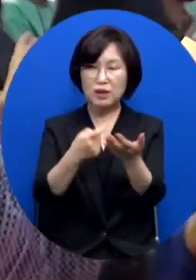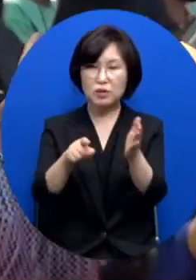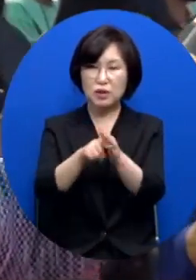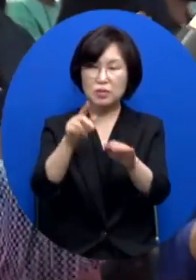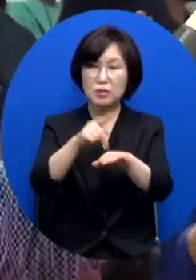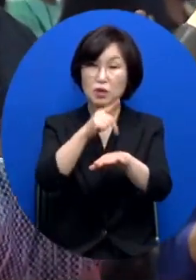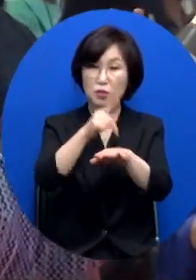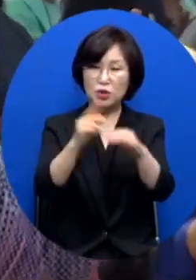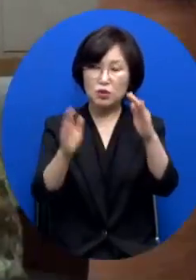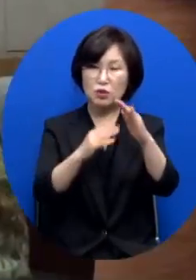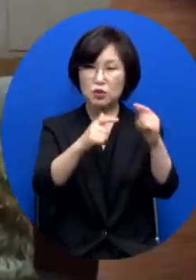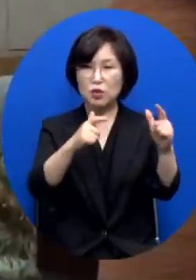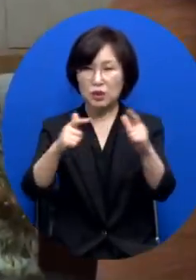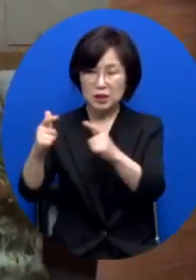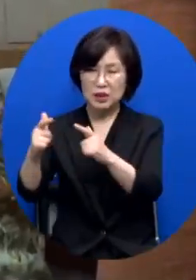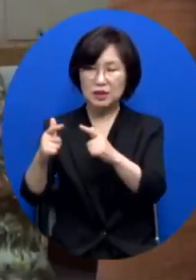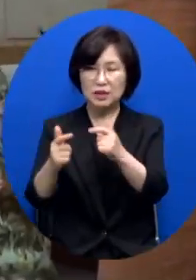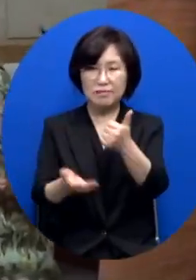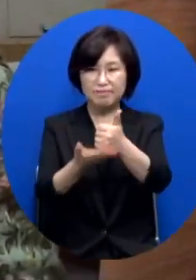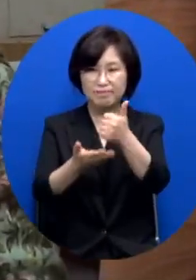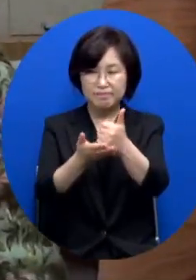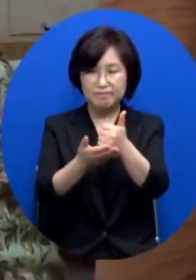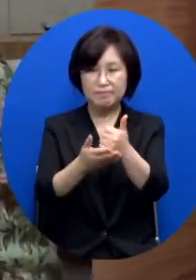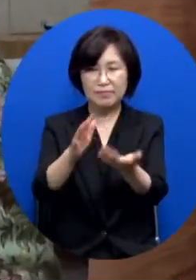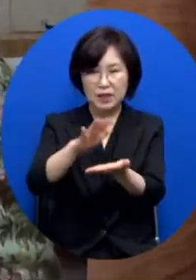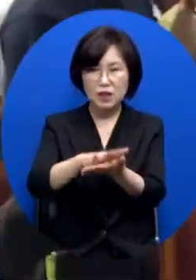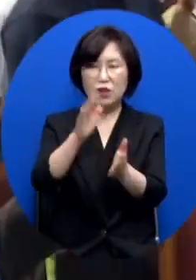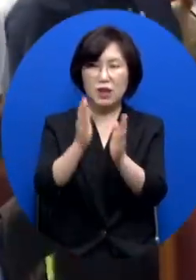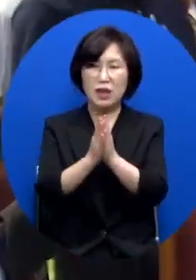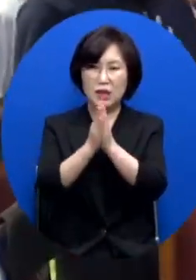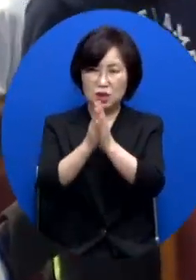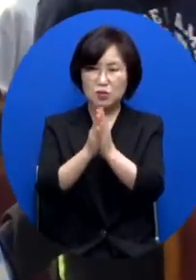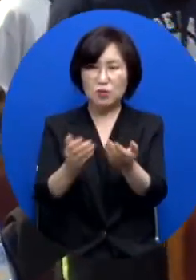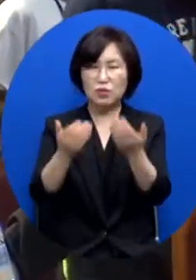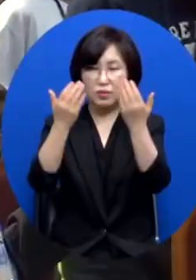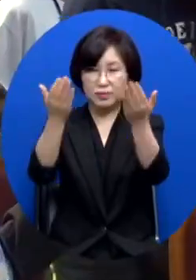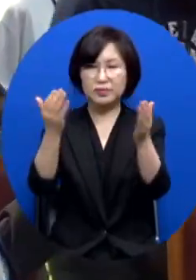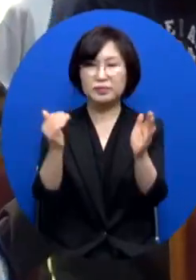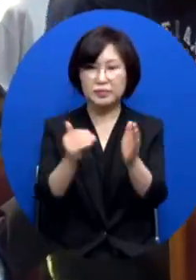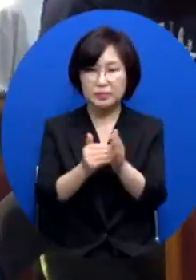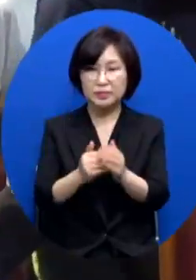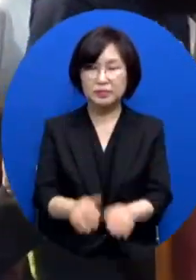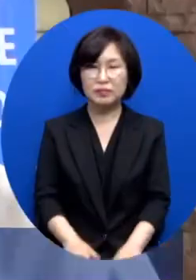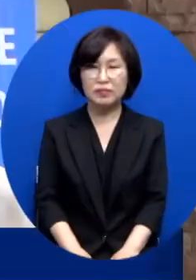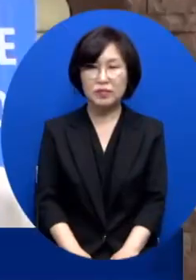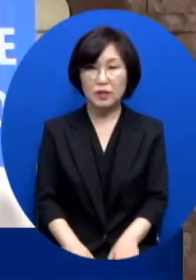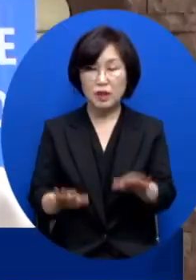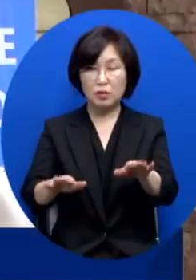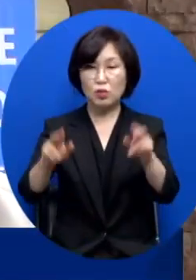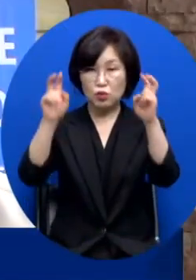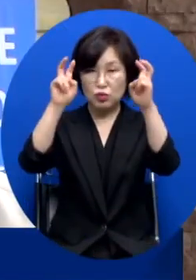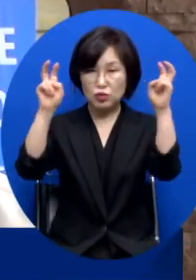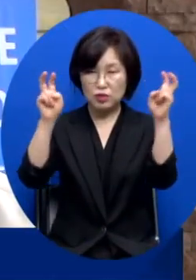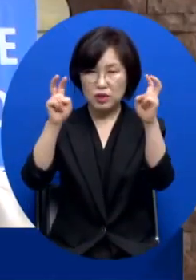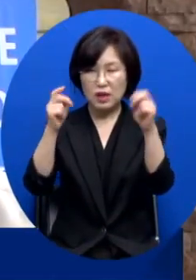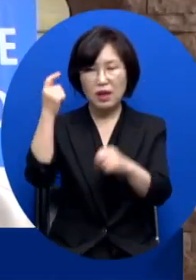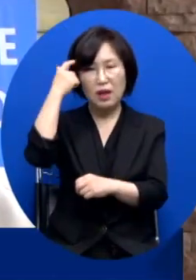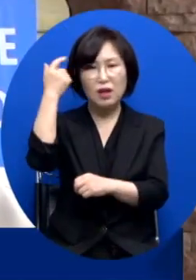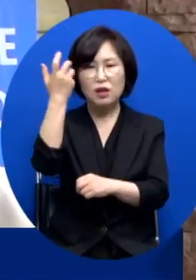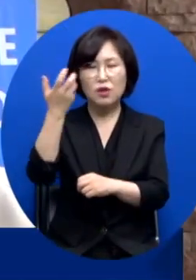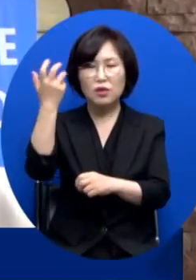성도들을 격려하고 함께 뜨겁게 기도하는 시간을 이어갔습니다. 이번 주제가 지금 영적 회복이기